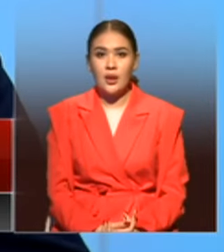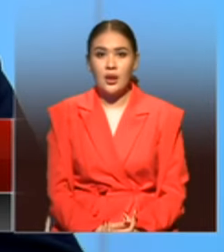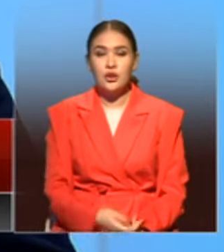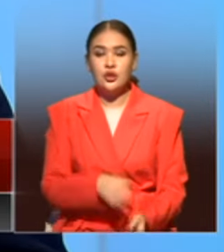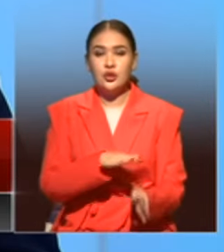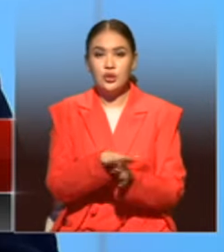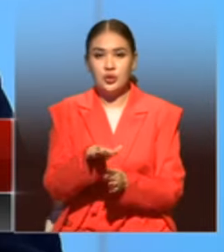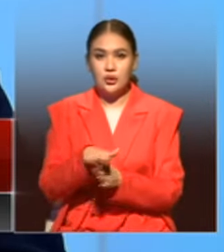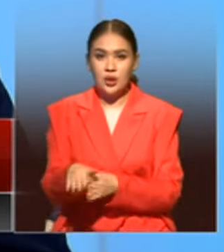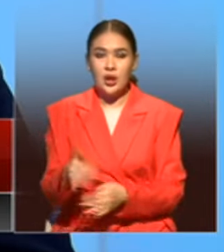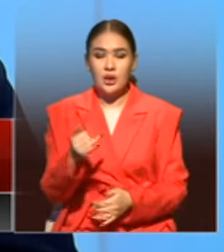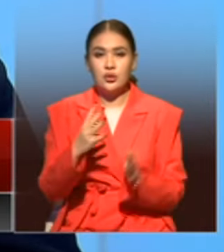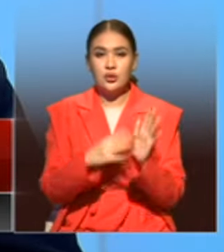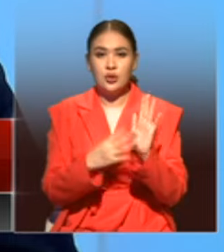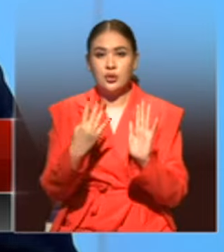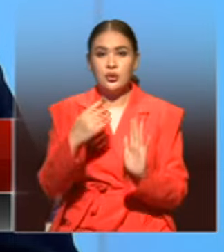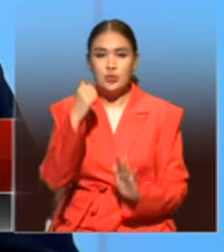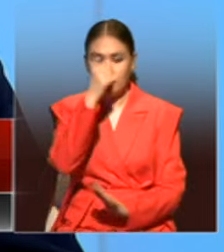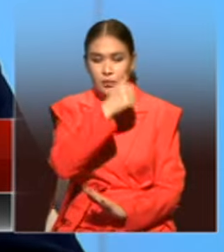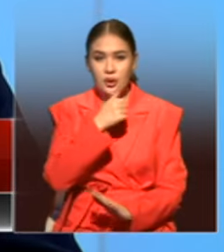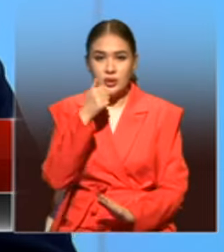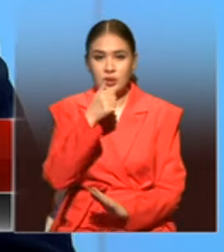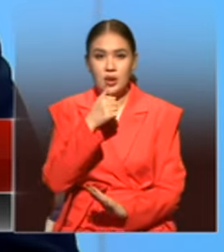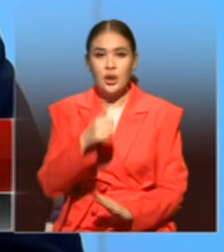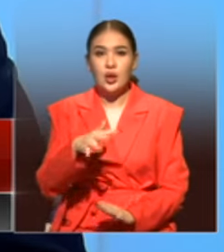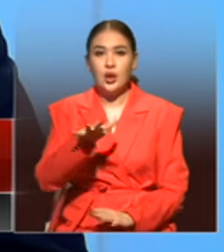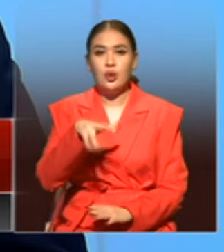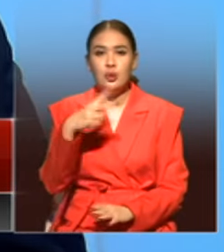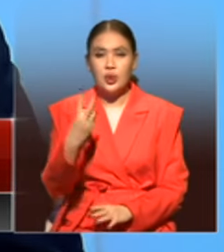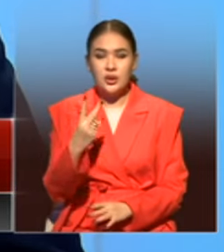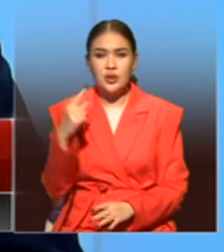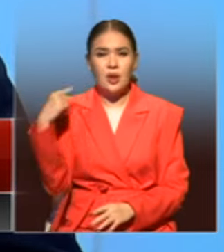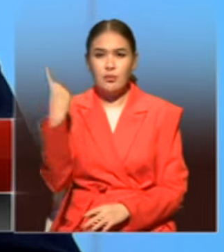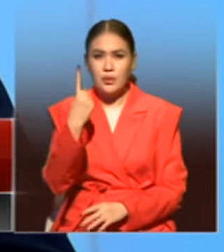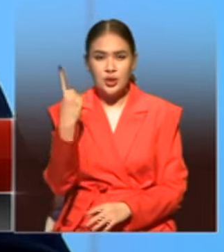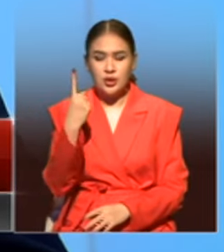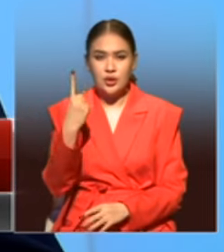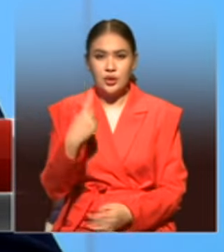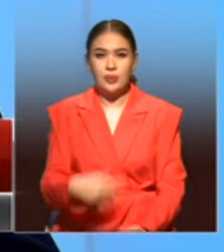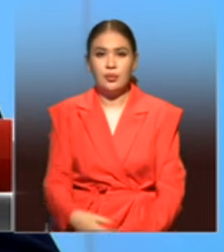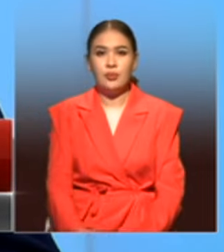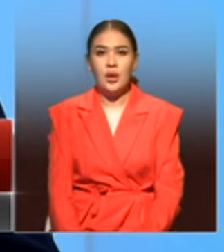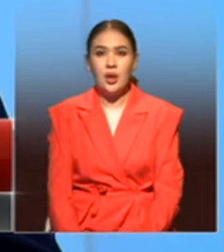асырады. Қазіргі таңда 94 жобаның 52-сі